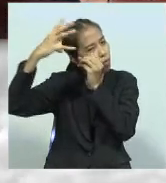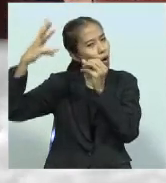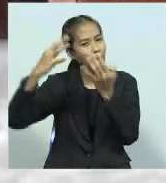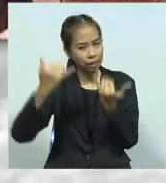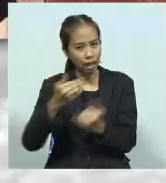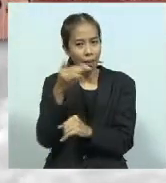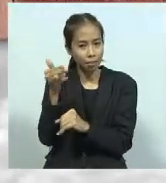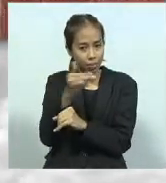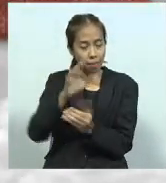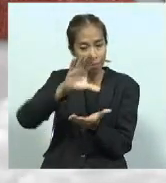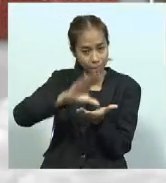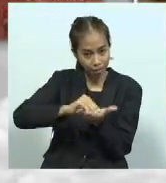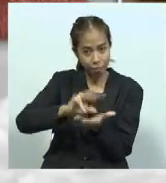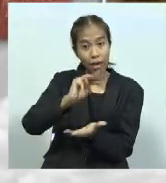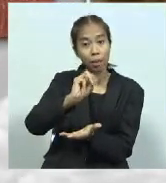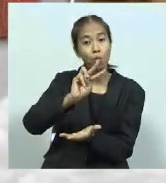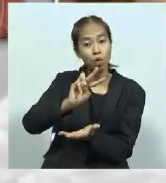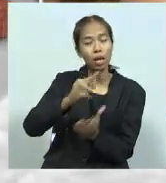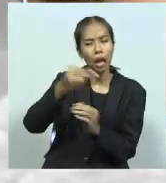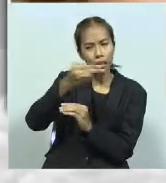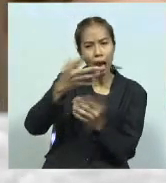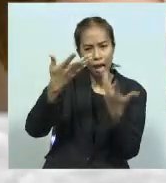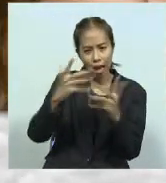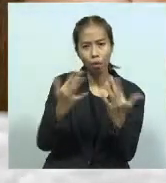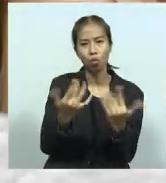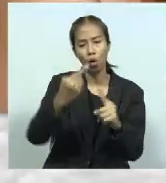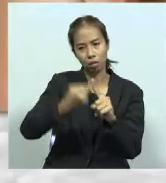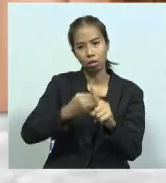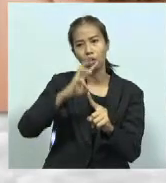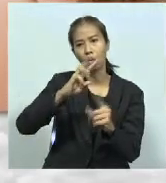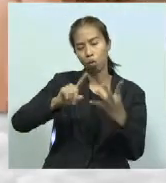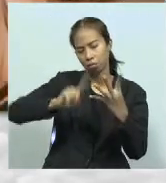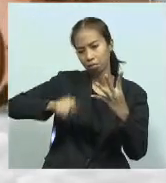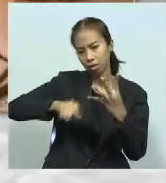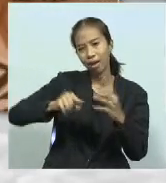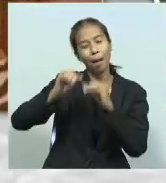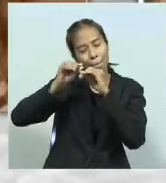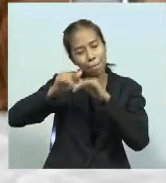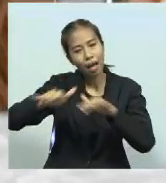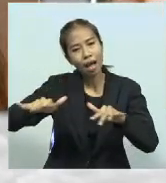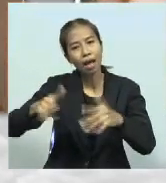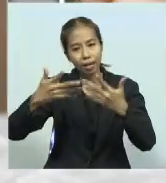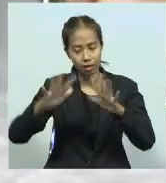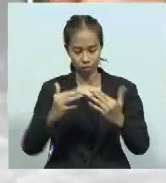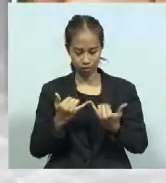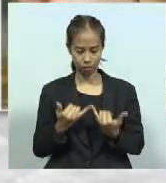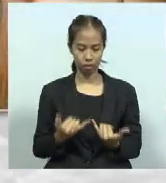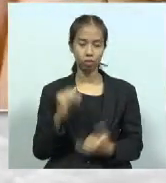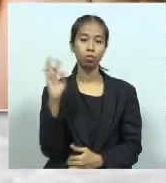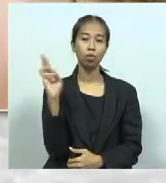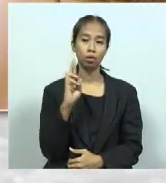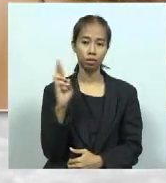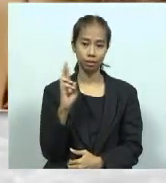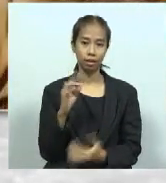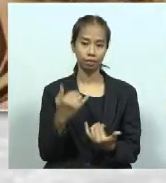ร็จเรียบร้อยแล้วและเตรียมที่จะปล่อยซิงเกิลปลายเดือนมิถุนายนนี้ และในช่วงเที่ยงของวันนี้ค่ะทางครอบครัว